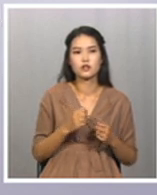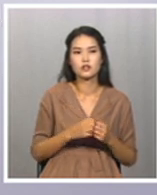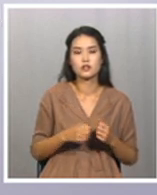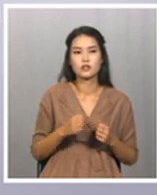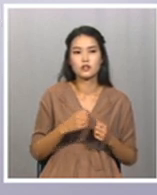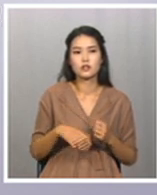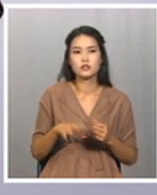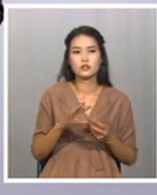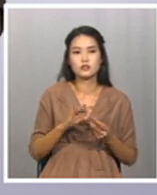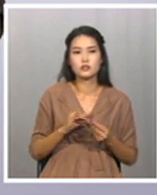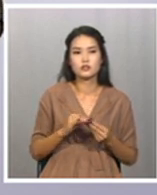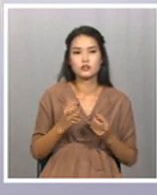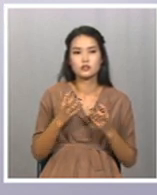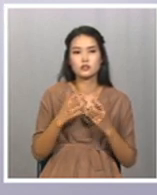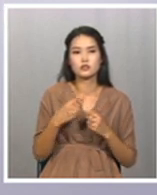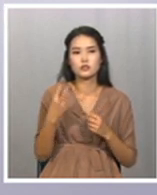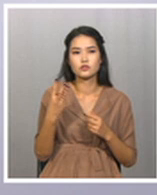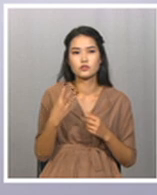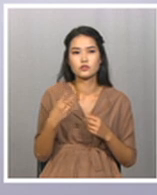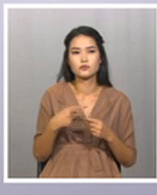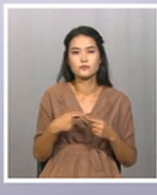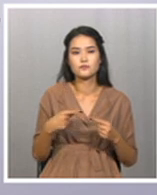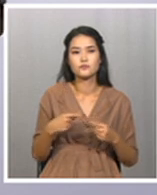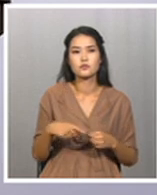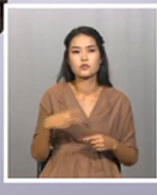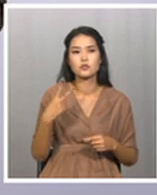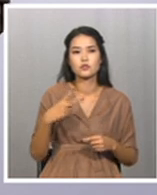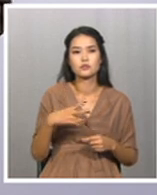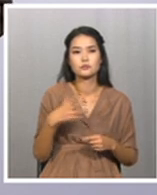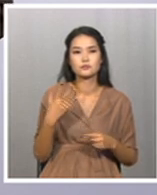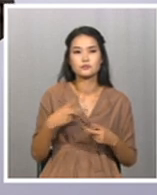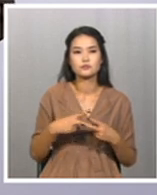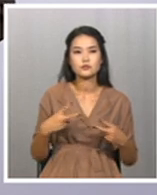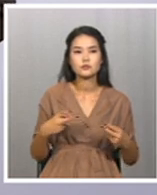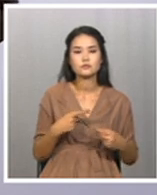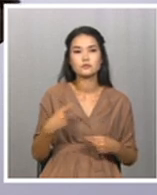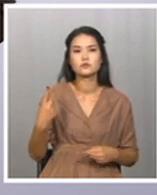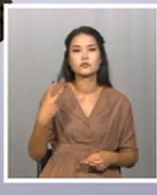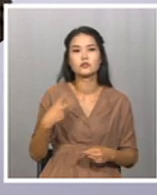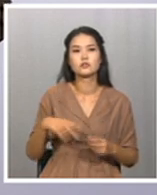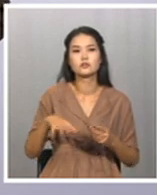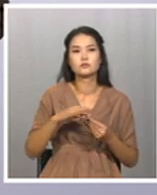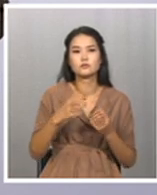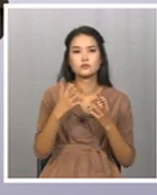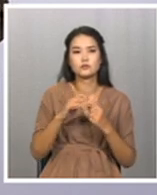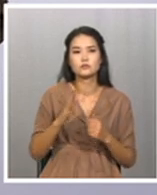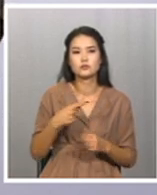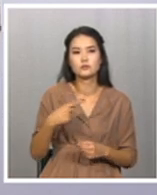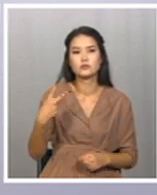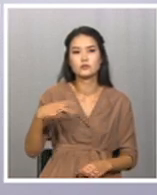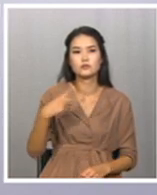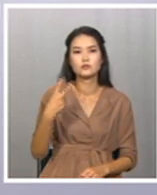8-дің логарифмі ол 3-ке тең. Сол кезде 3 азайтылған 25 минус 22 болады.